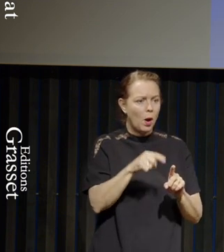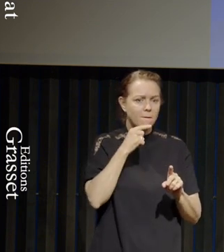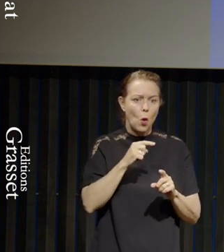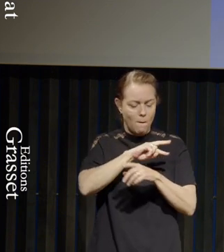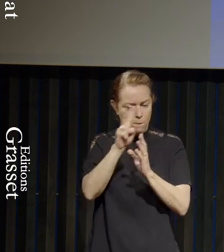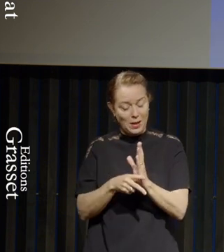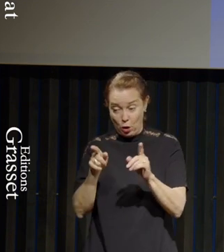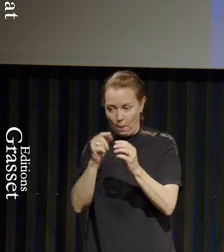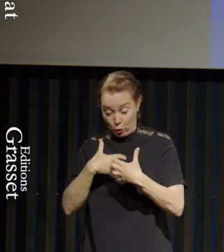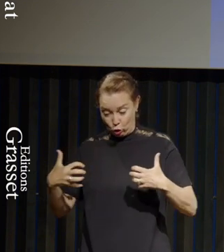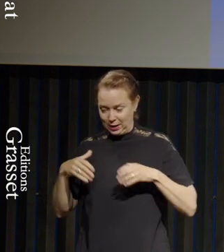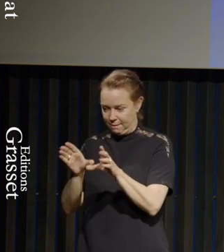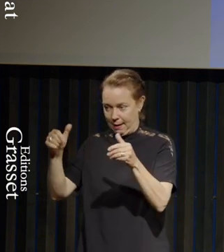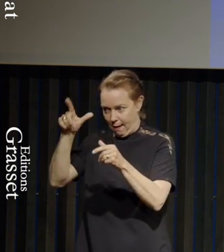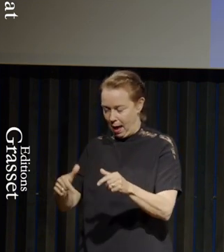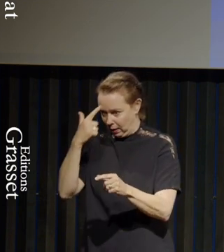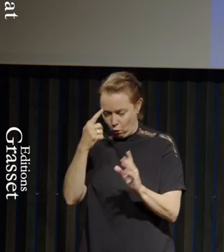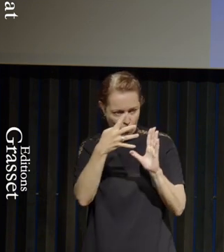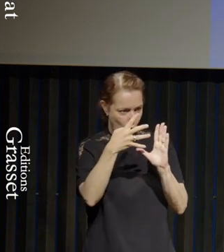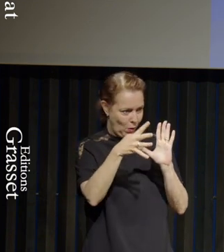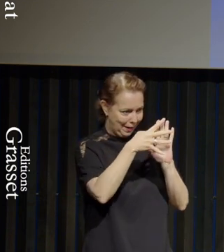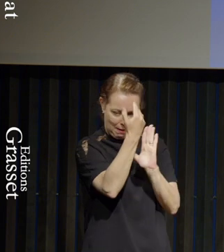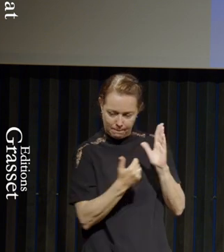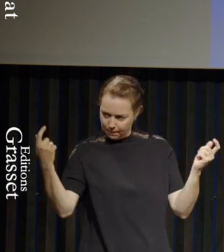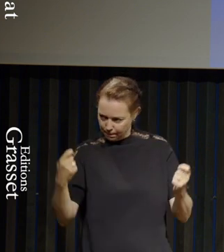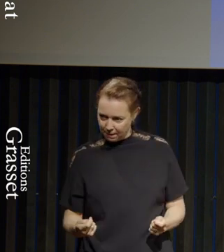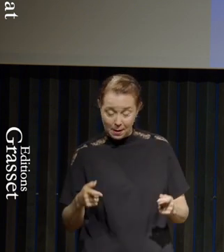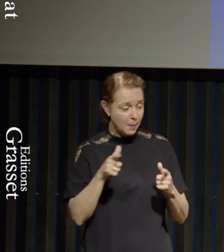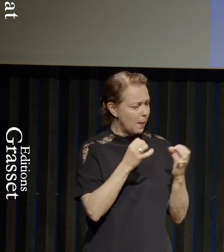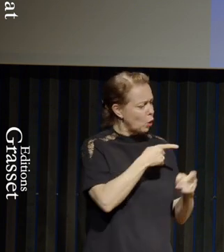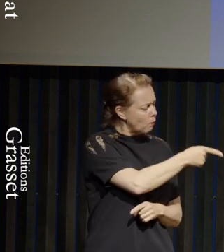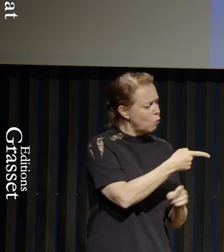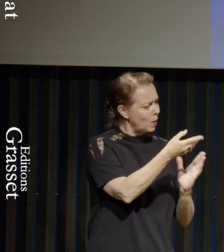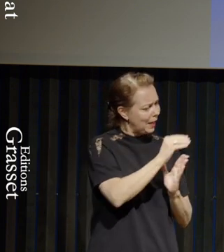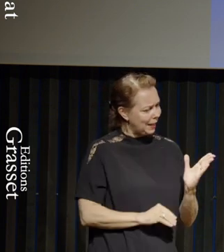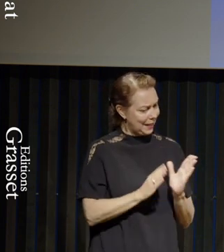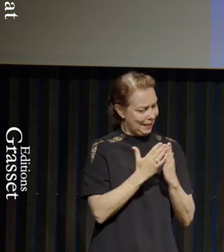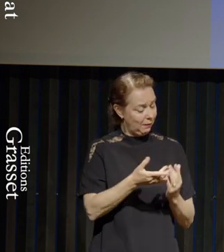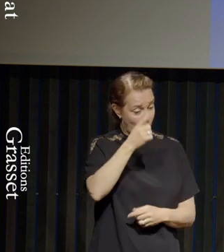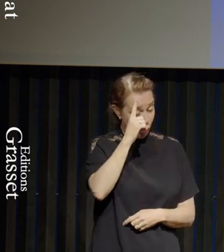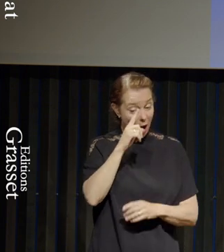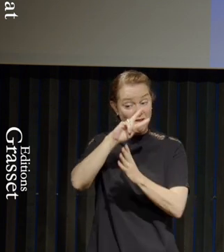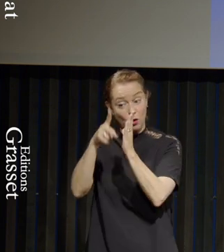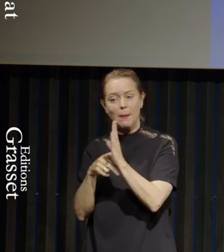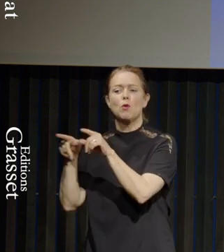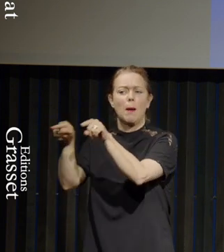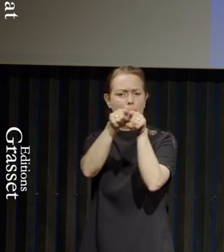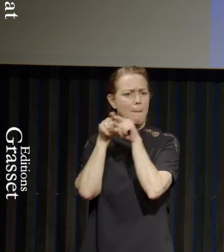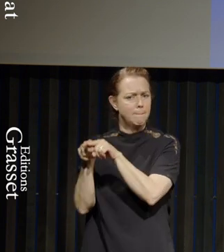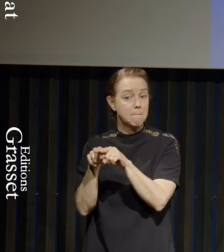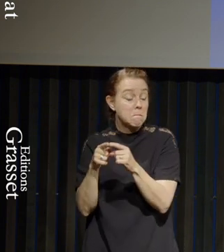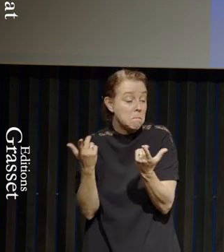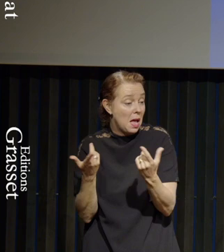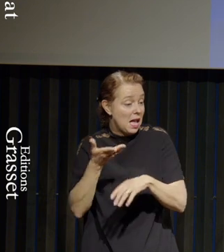vocabulaire commun. Et est-ce que ce livre, vous l'avez écrit aussi, parce que finalement le vocabulaire commun possible, c'est